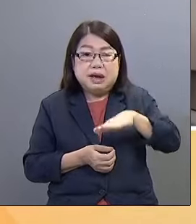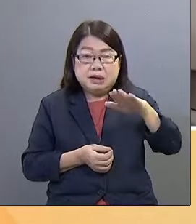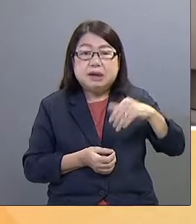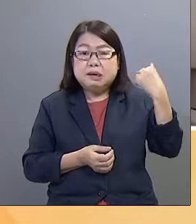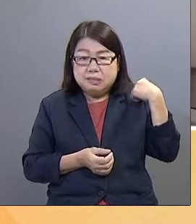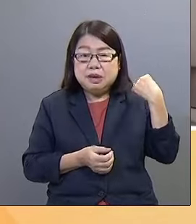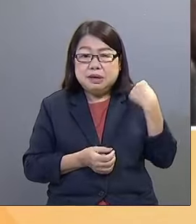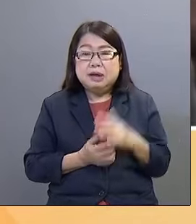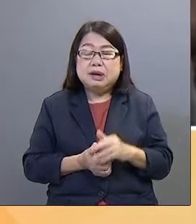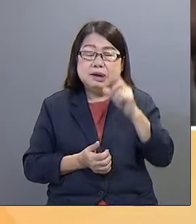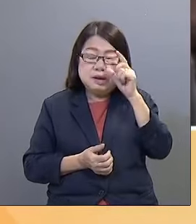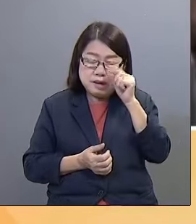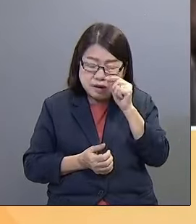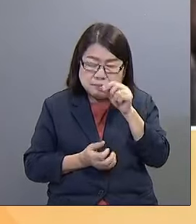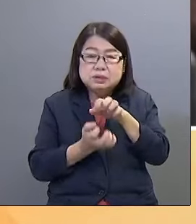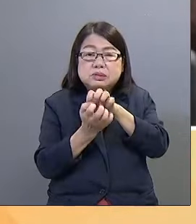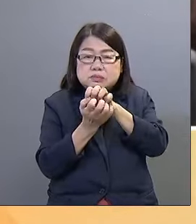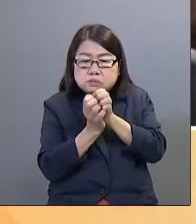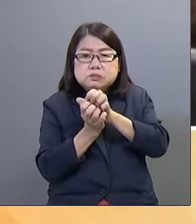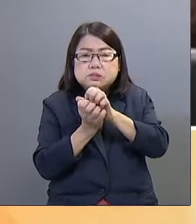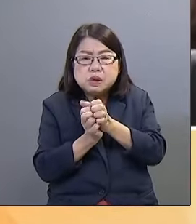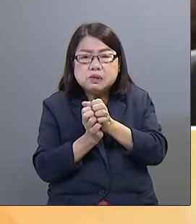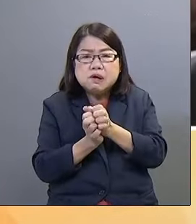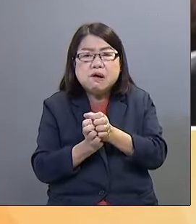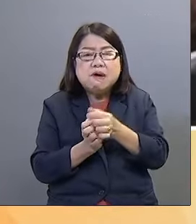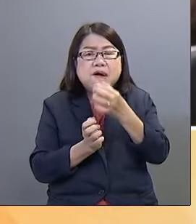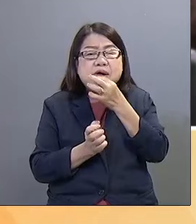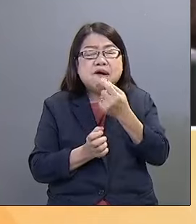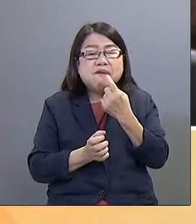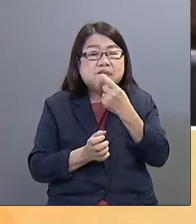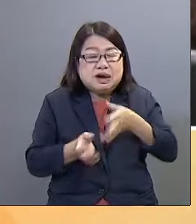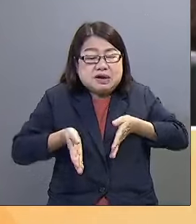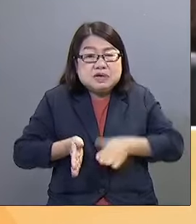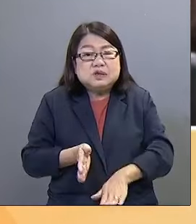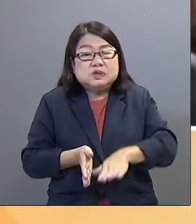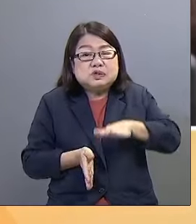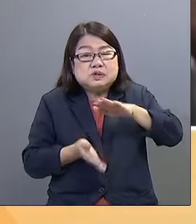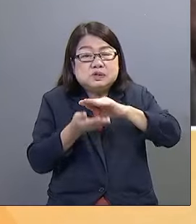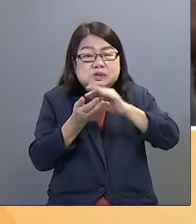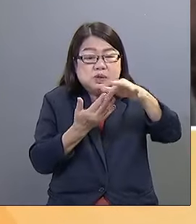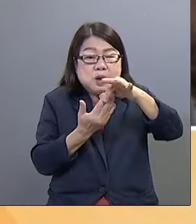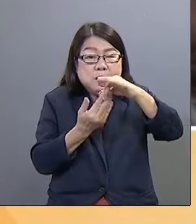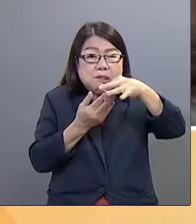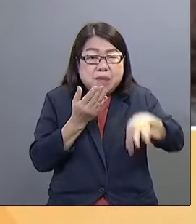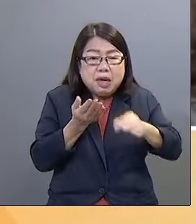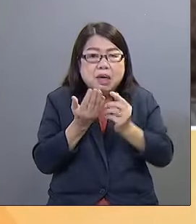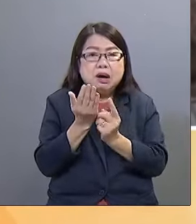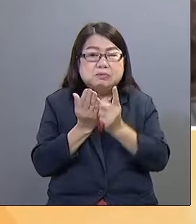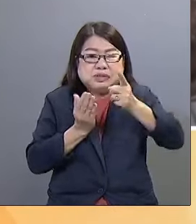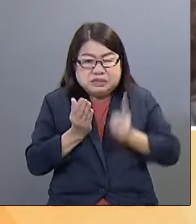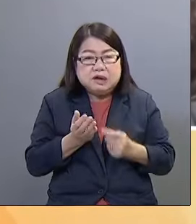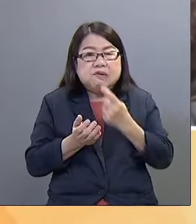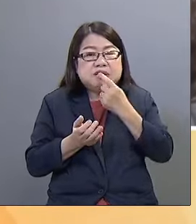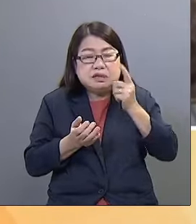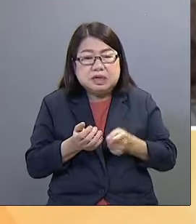ได้วามีภวะนอนกัดฝันใน bert designs Art็ฟันแค้ Ranch่ใพราวะนี้ก็ถอว่ถ่า